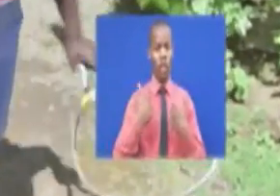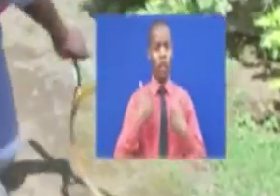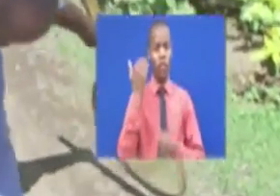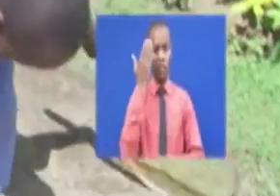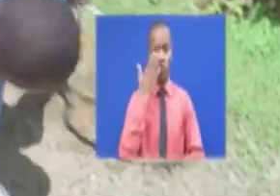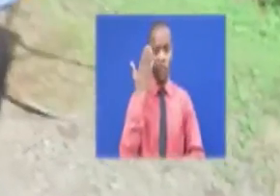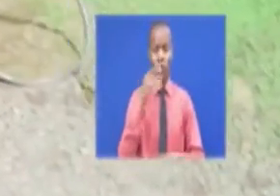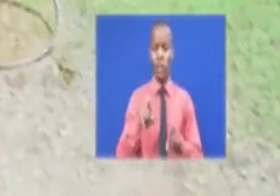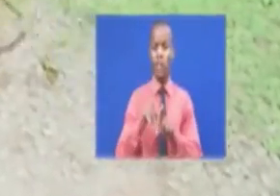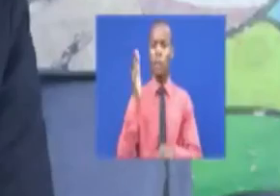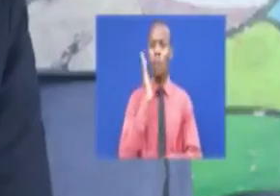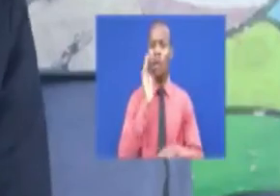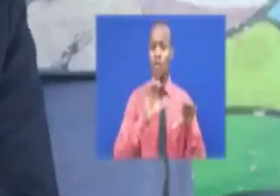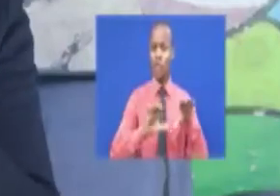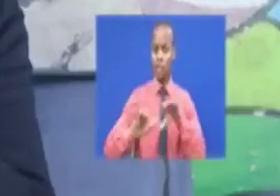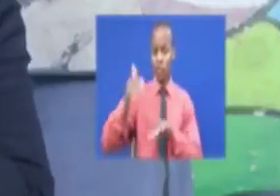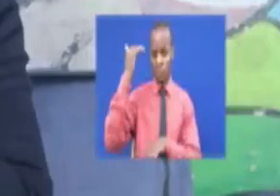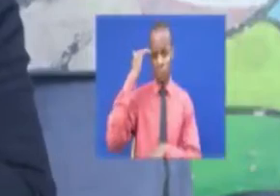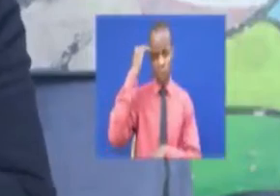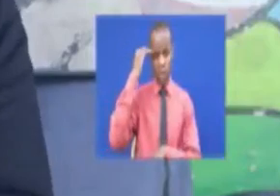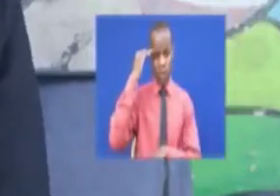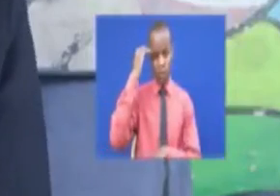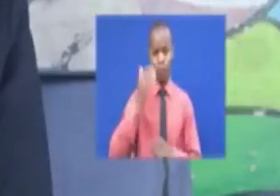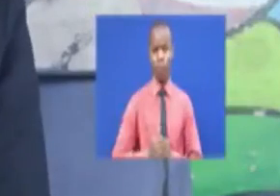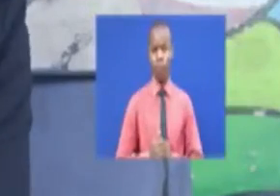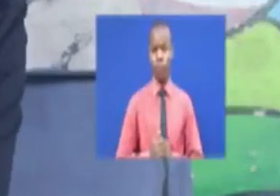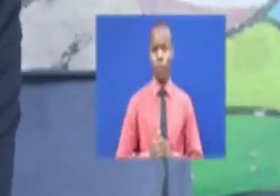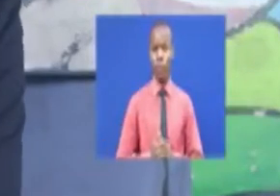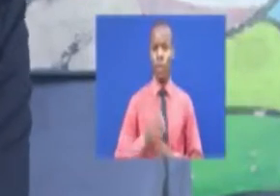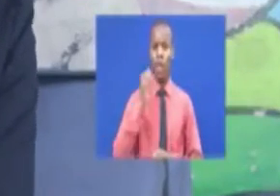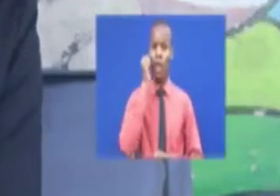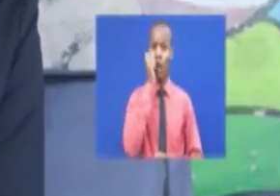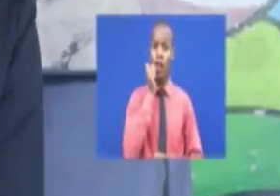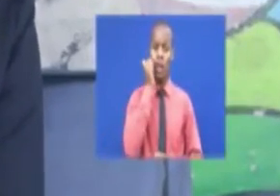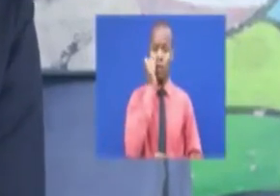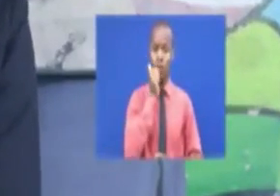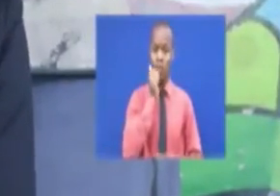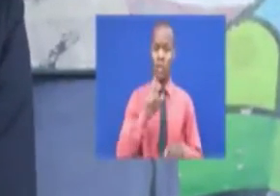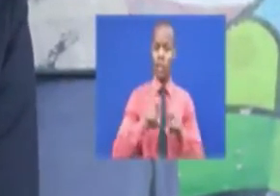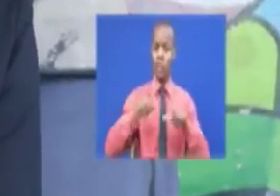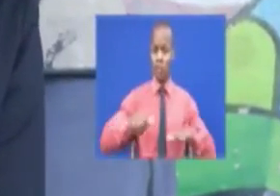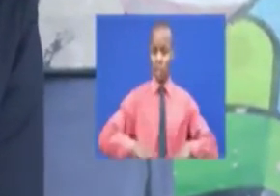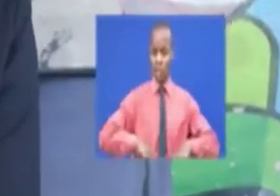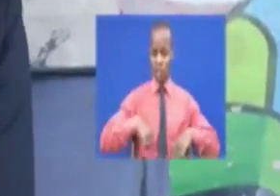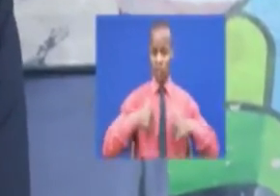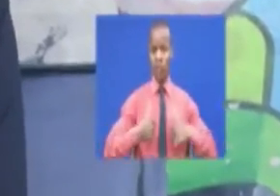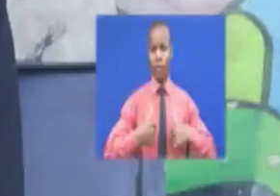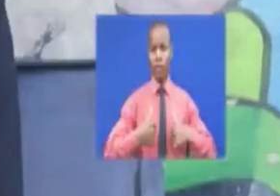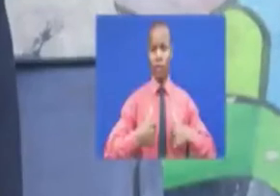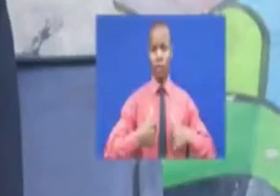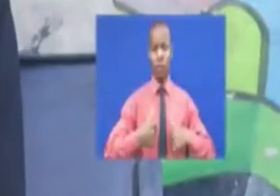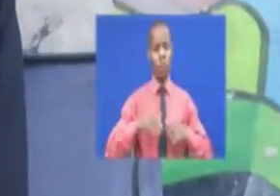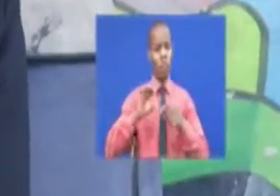suffered mental illness. Mimi ni aunti yake John. Na tumekuwa tukiishi naye kwa